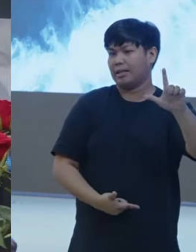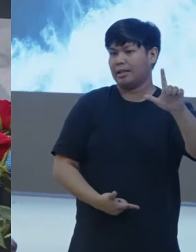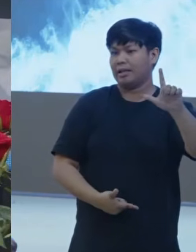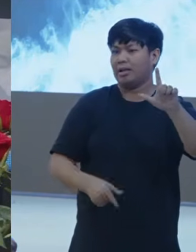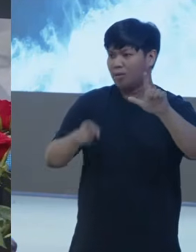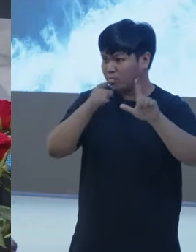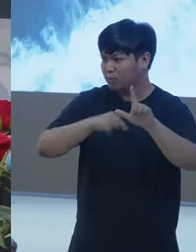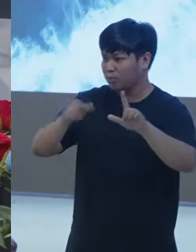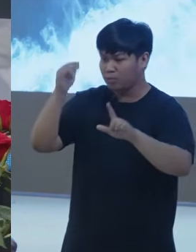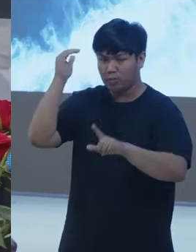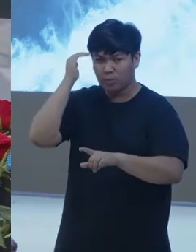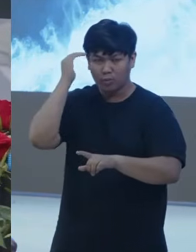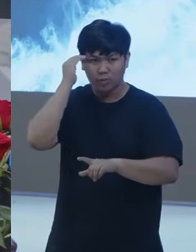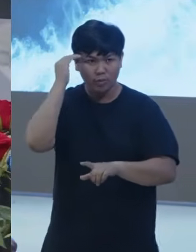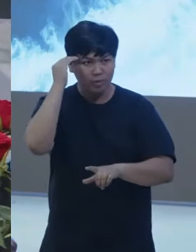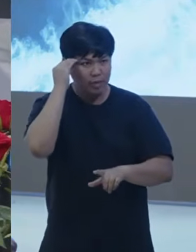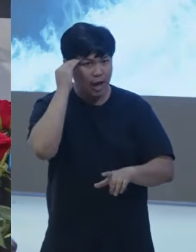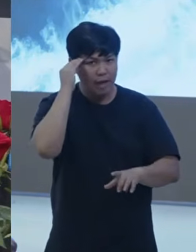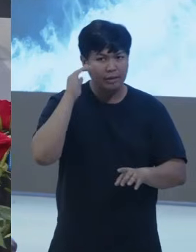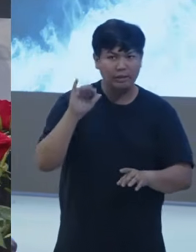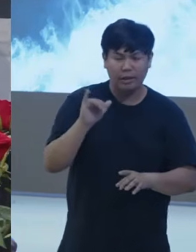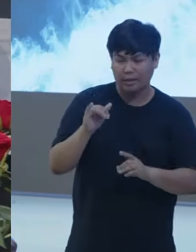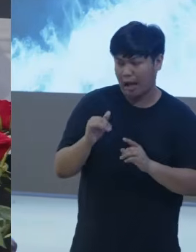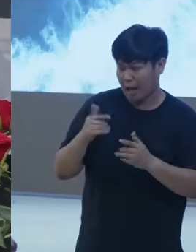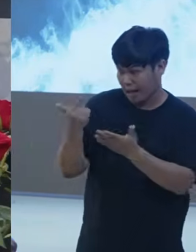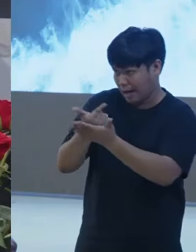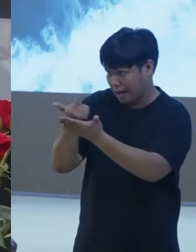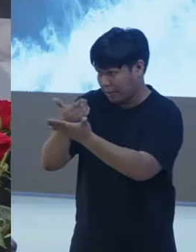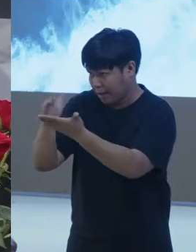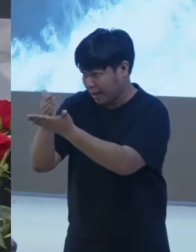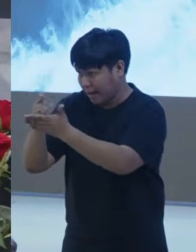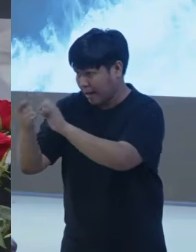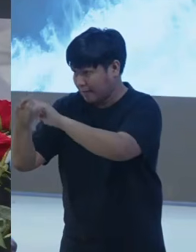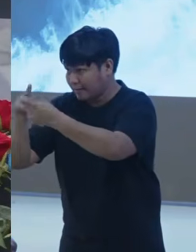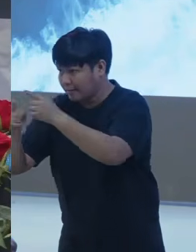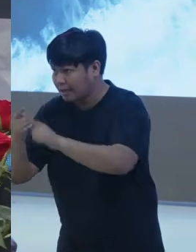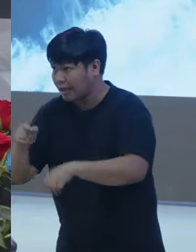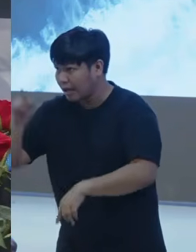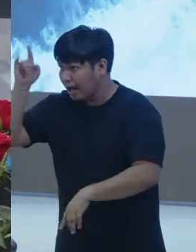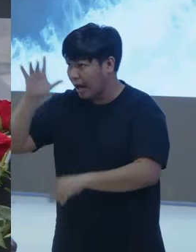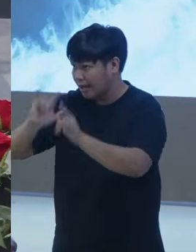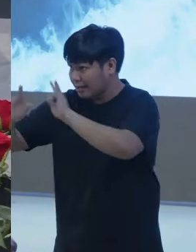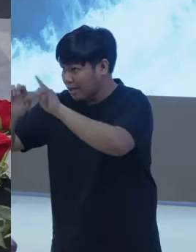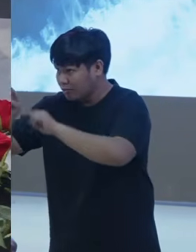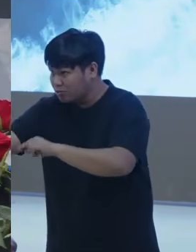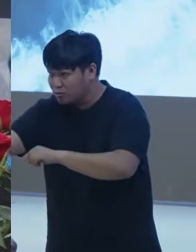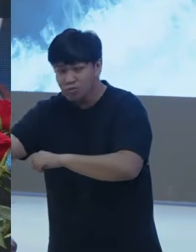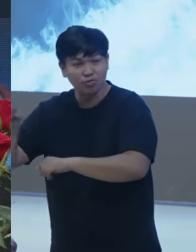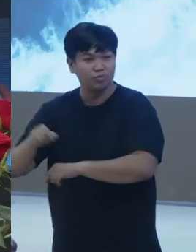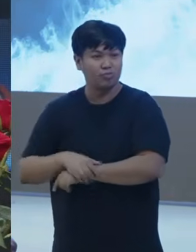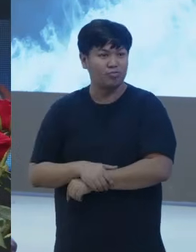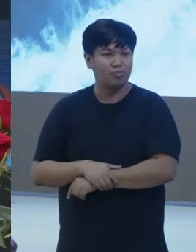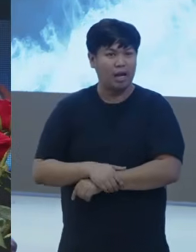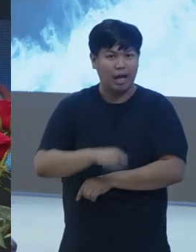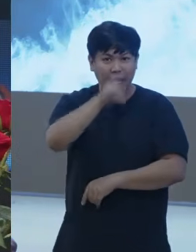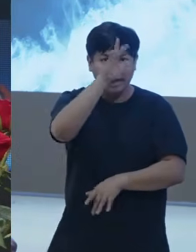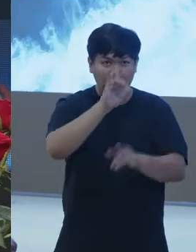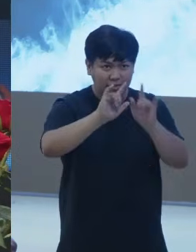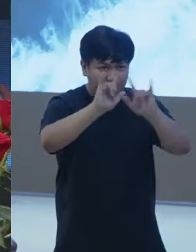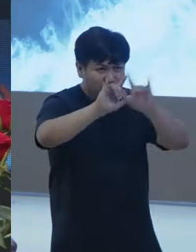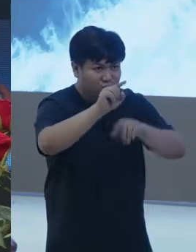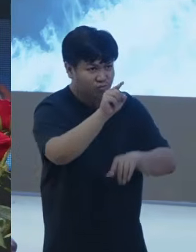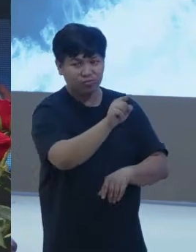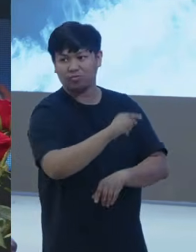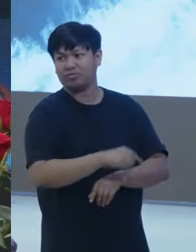ang ating approach medyo friendly, di ba? God loves you and has a wonderful plan for your life, di